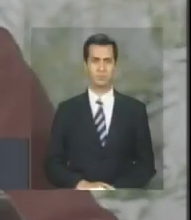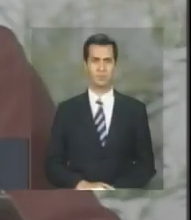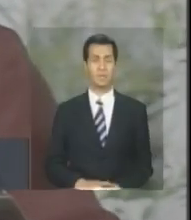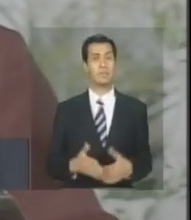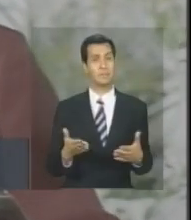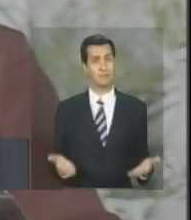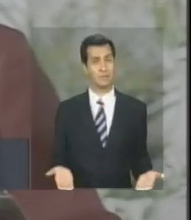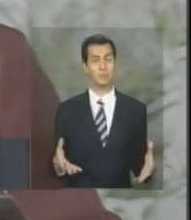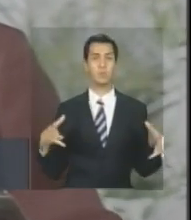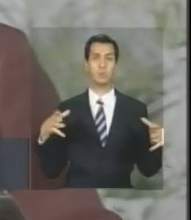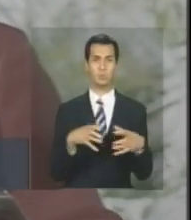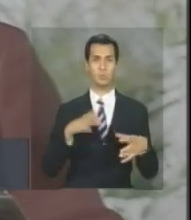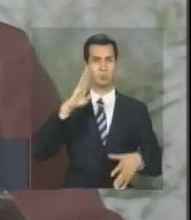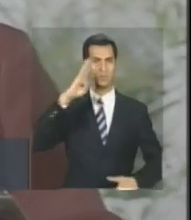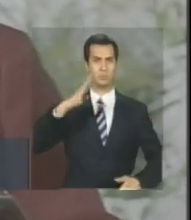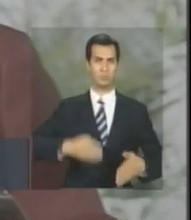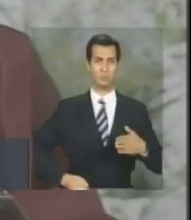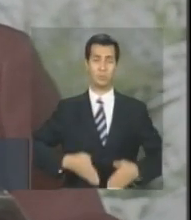da MINUSTAH